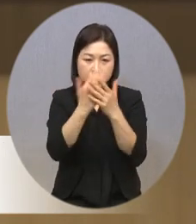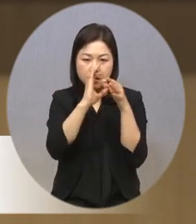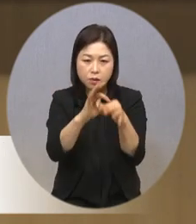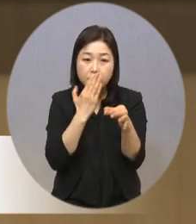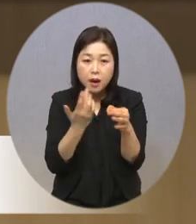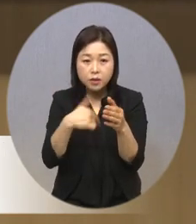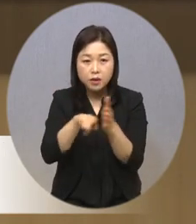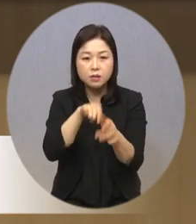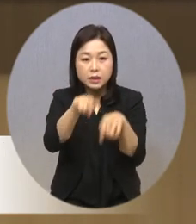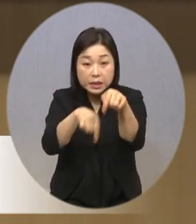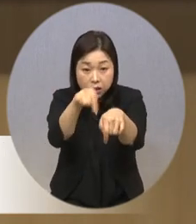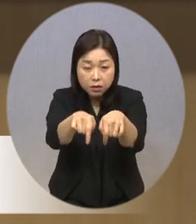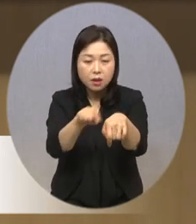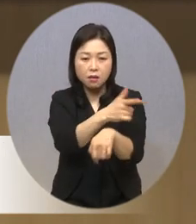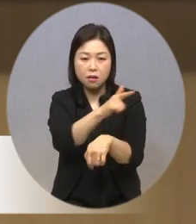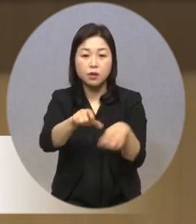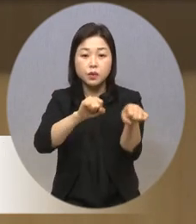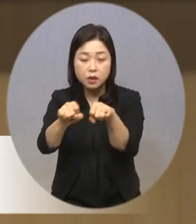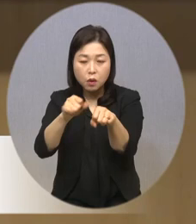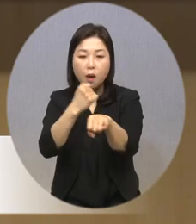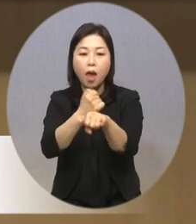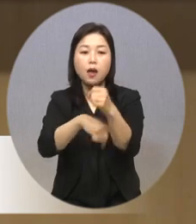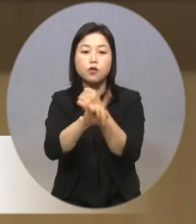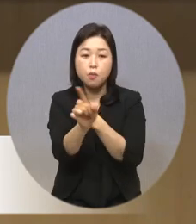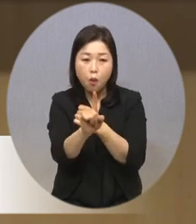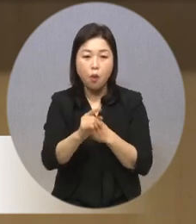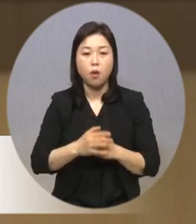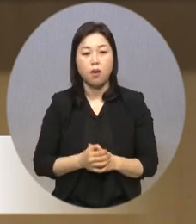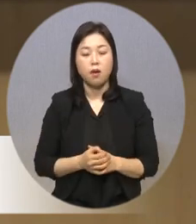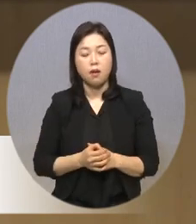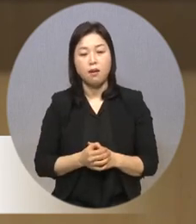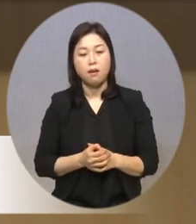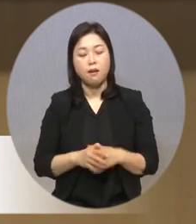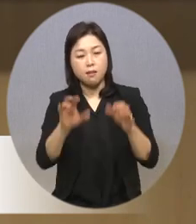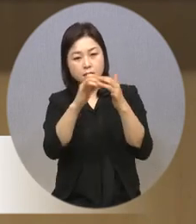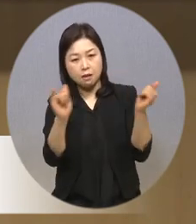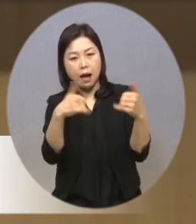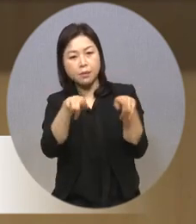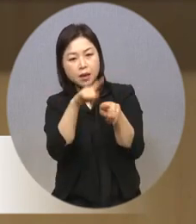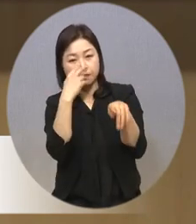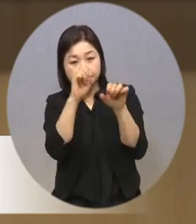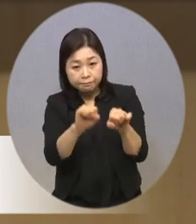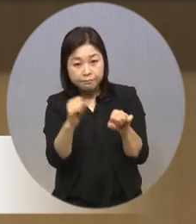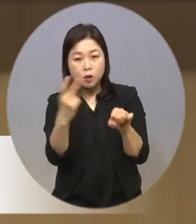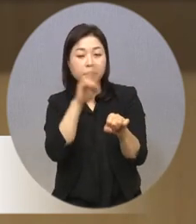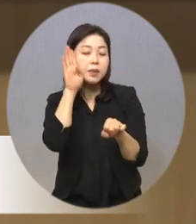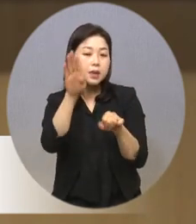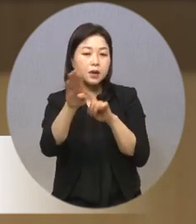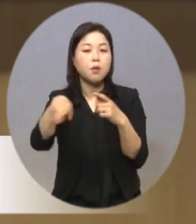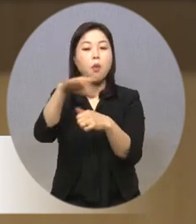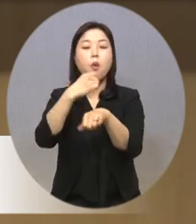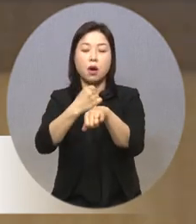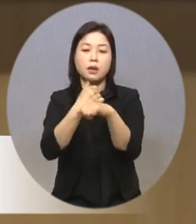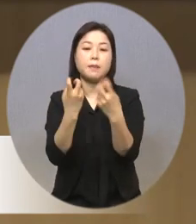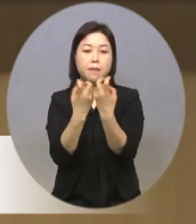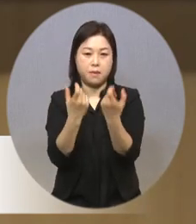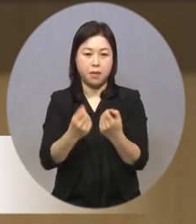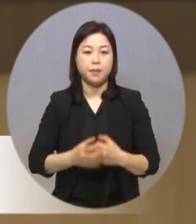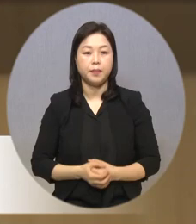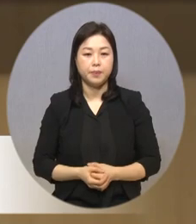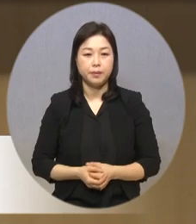다양한 활동을 전개하는 이유는 그것이 바로 인류의 공존과 미래를 지켜내는 방법이기